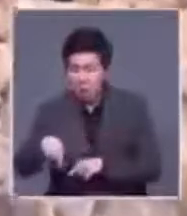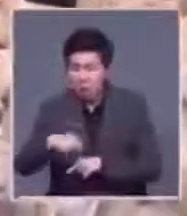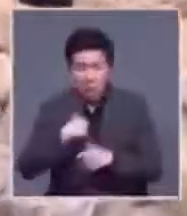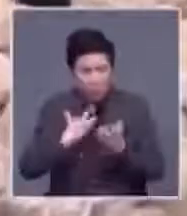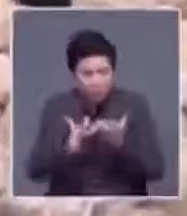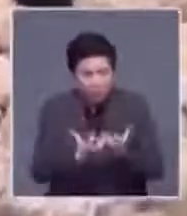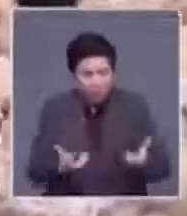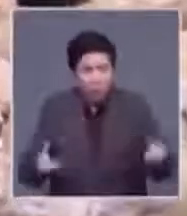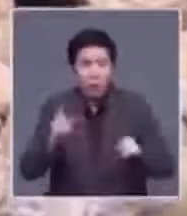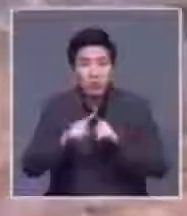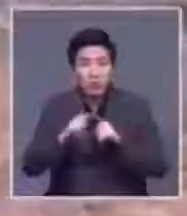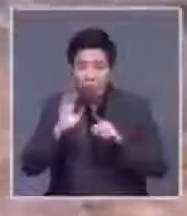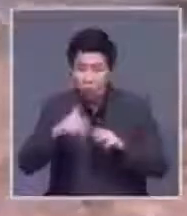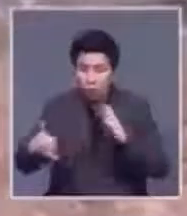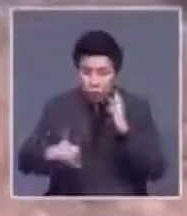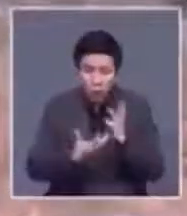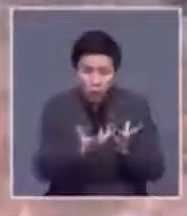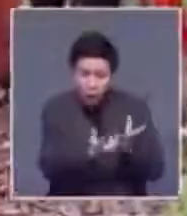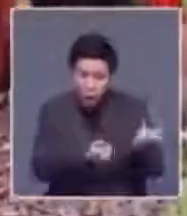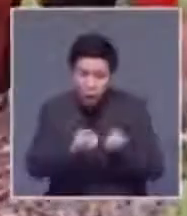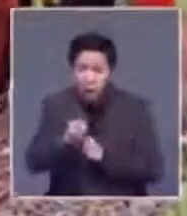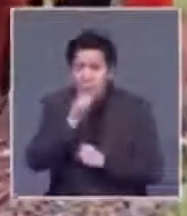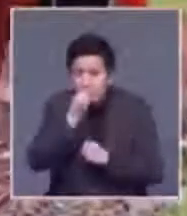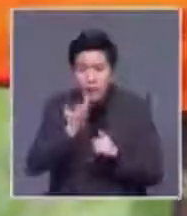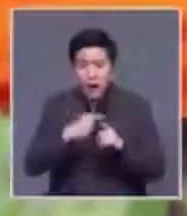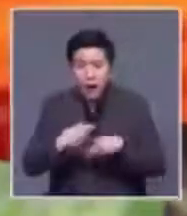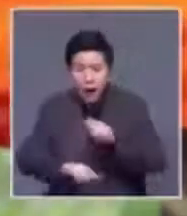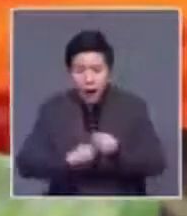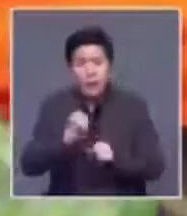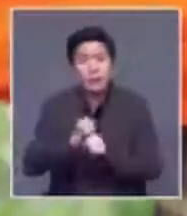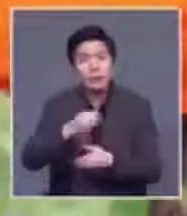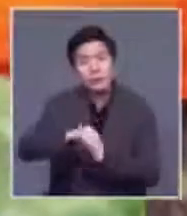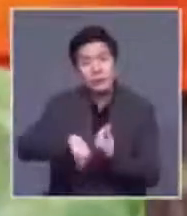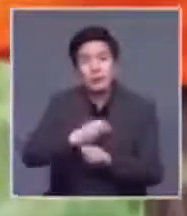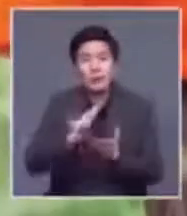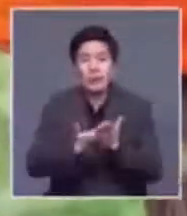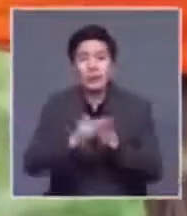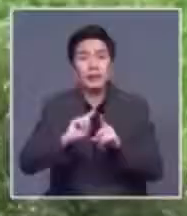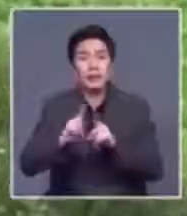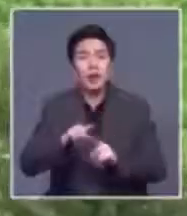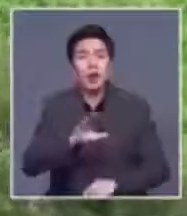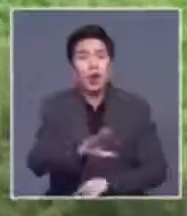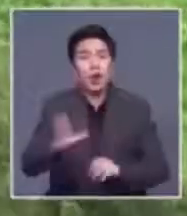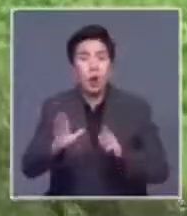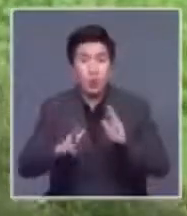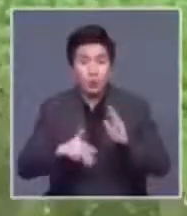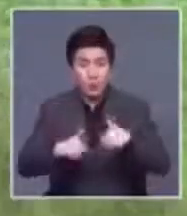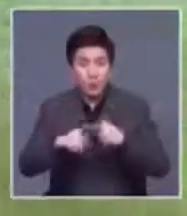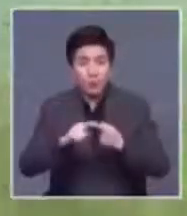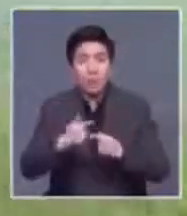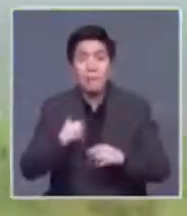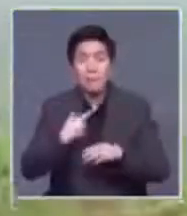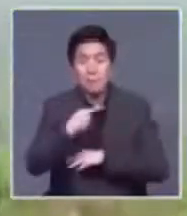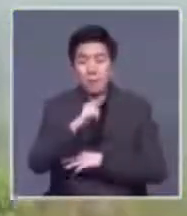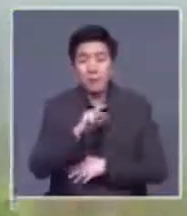ศาลที่พี่น้องประชาชนมาใช้ในการดำรงชีวิตและใช้ในการที่จะขายออกไปเพื่อเป็นรายได้ของประชาชนก็ใช้ป่า3อย่างประโยช